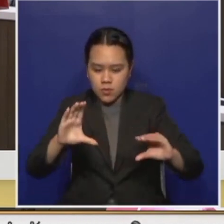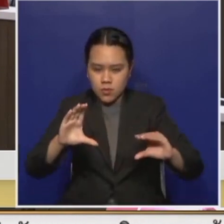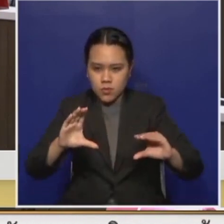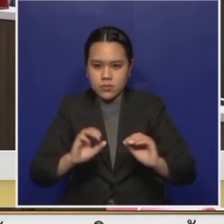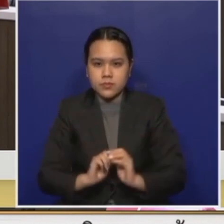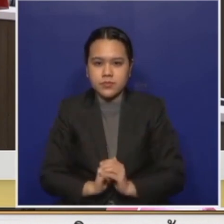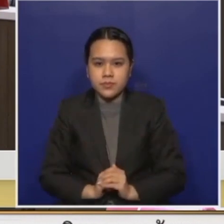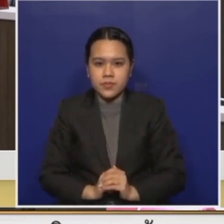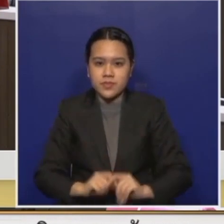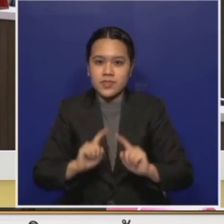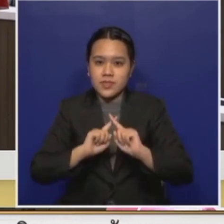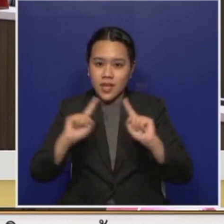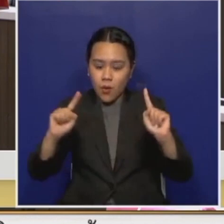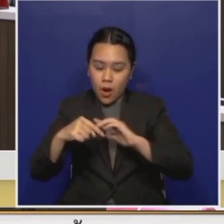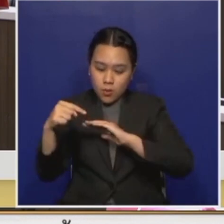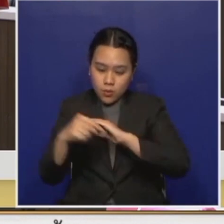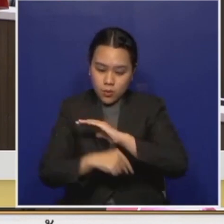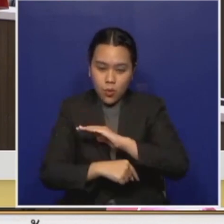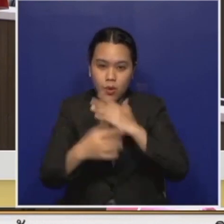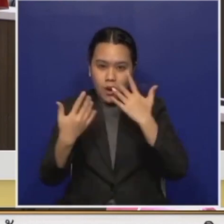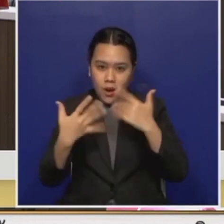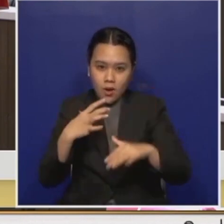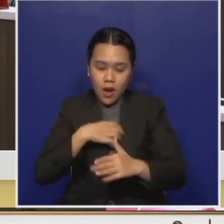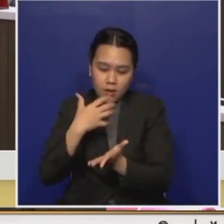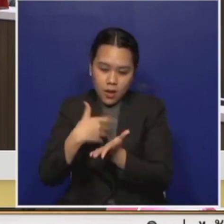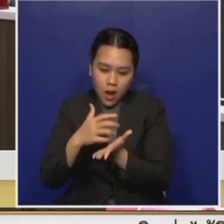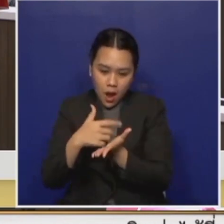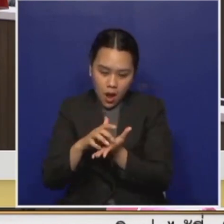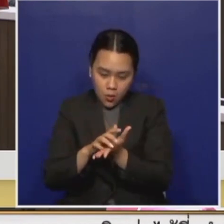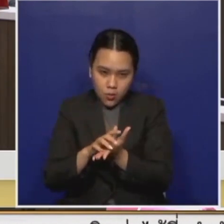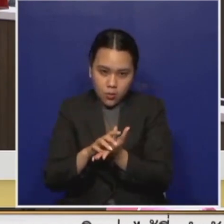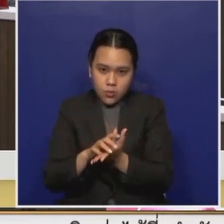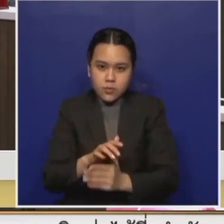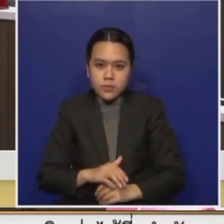แต่วาสิ่งที่กงที่จะากกับเรียเท่รานด้คามกรรก็คือว่า